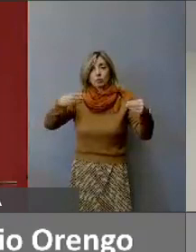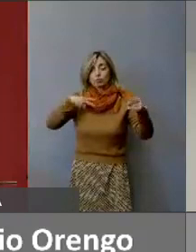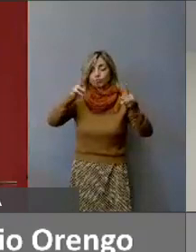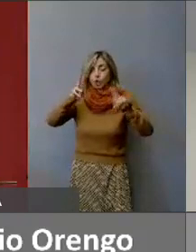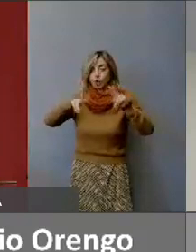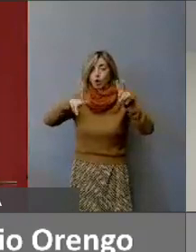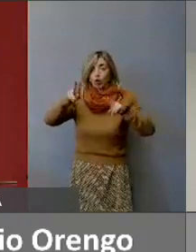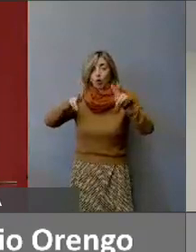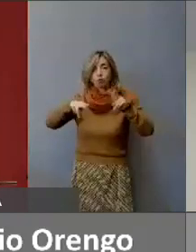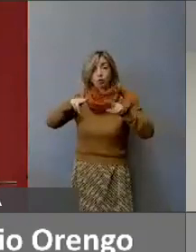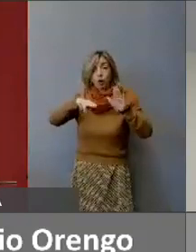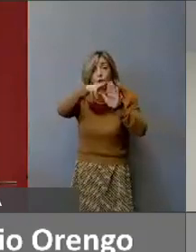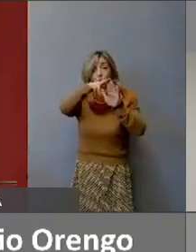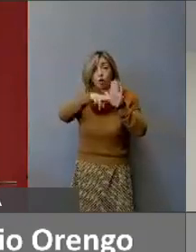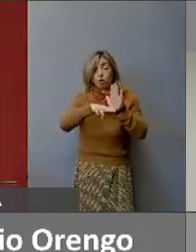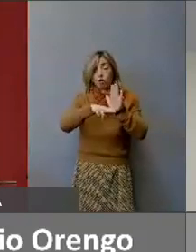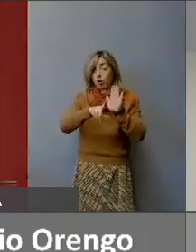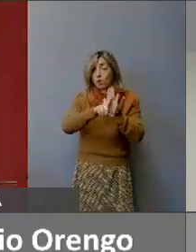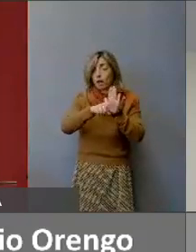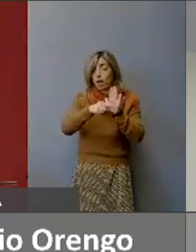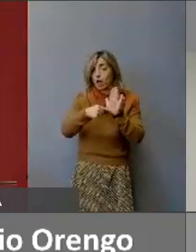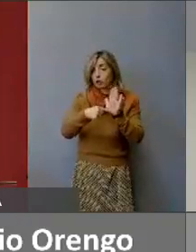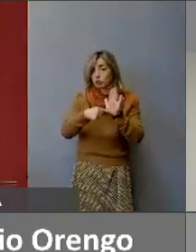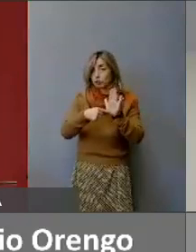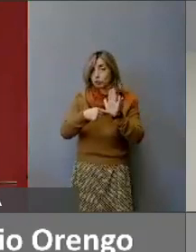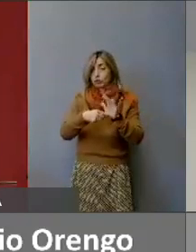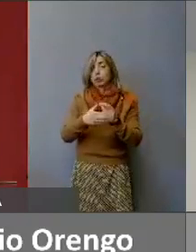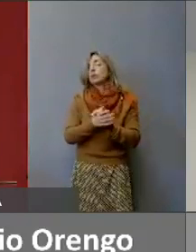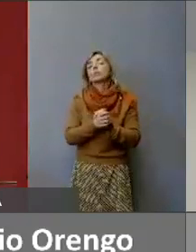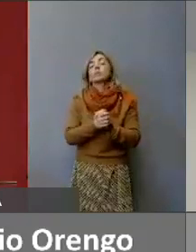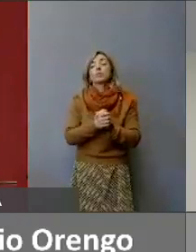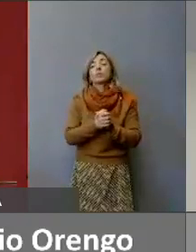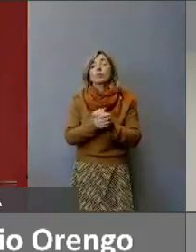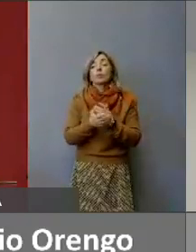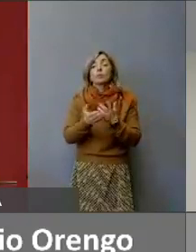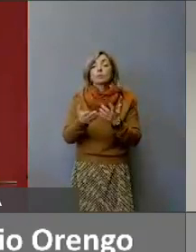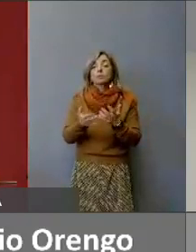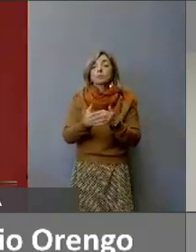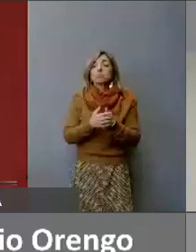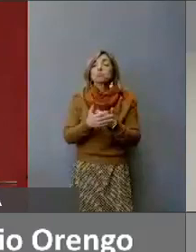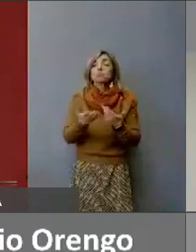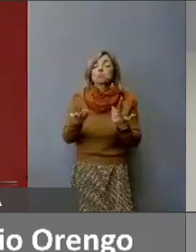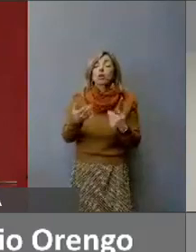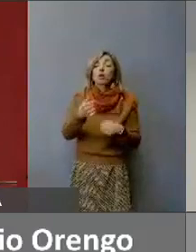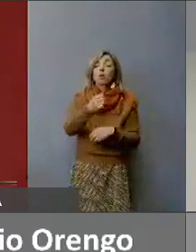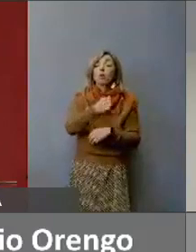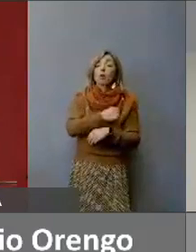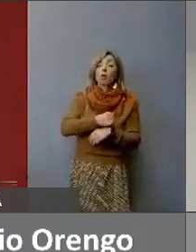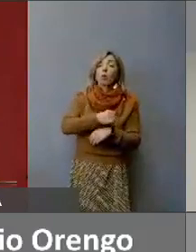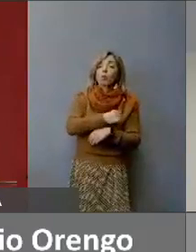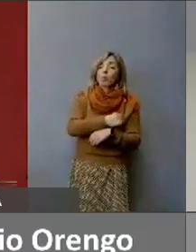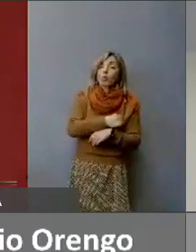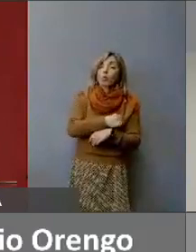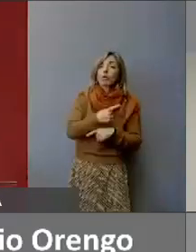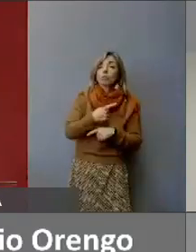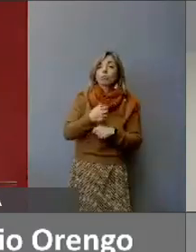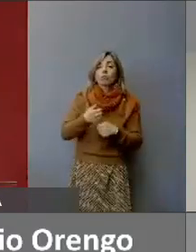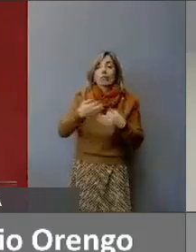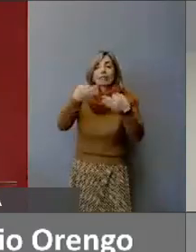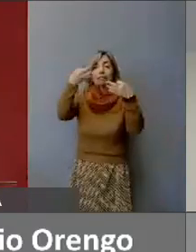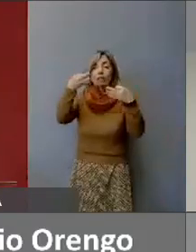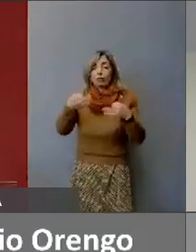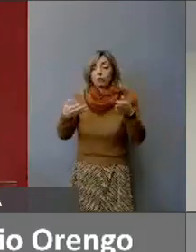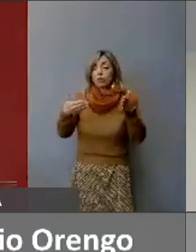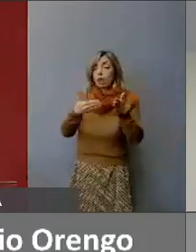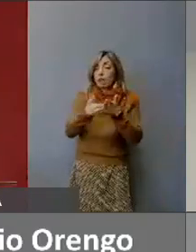non c'è nessuna metodologia per quella per la quale il comune possa decidere questi limiti sono tutti previsti per